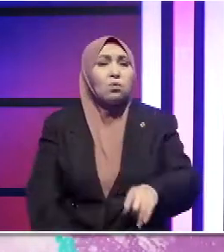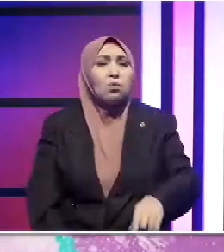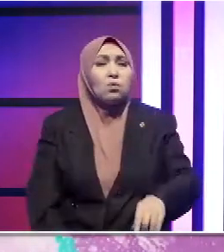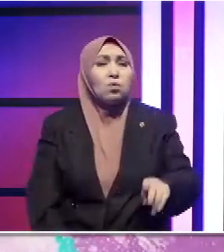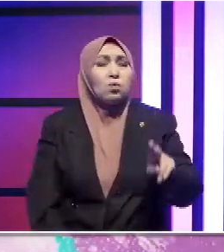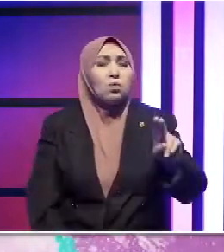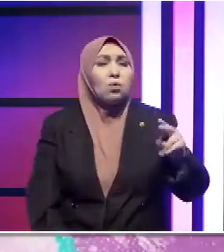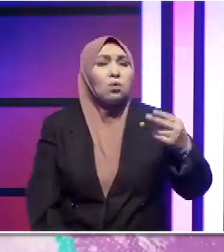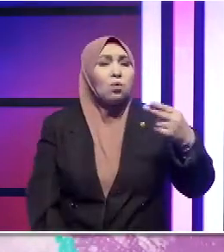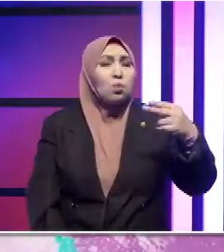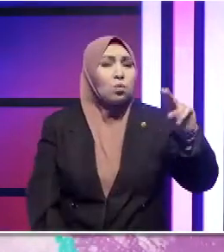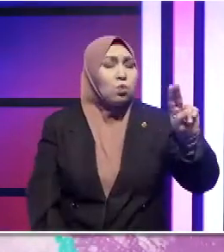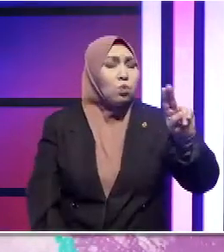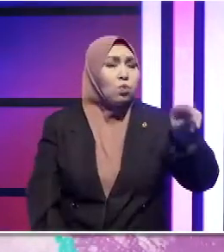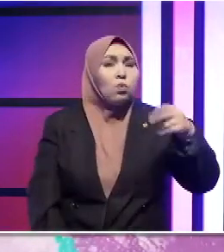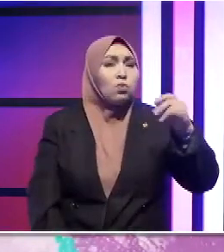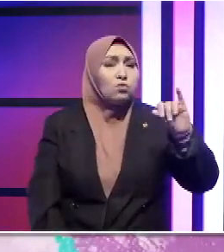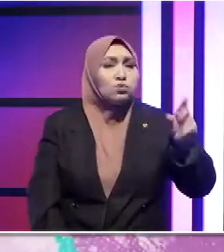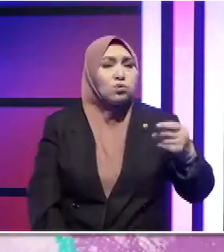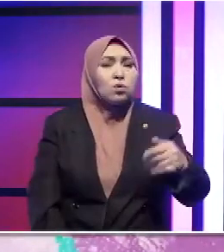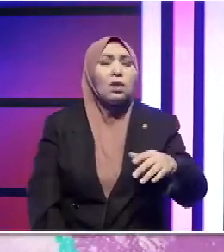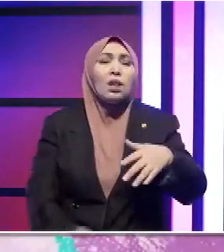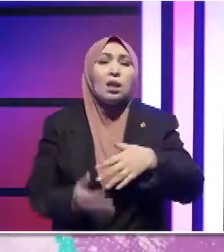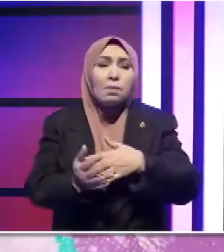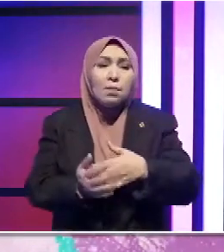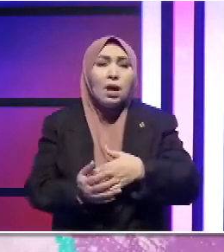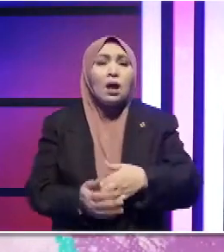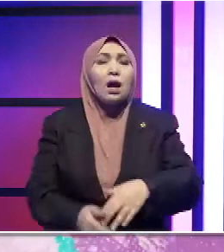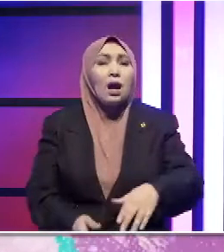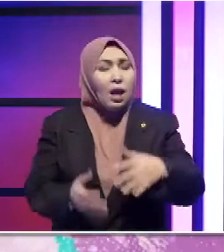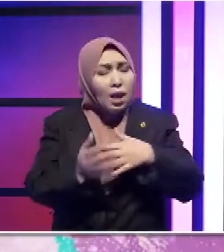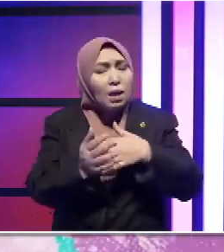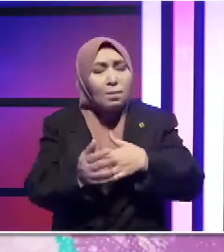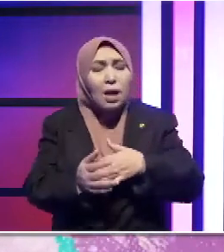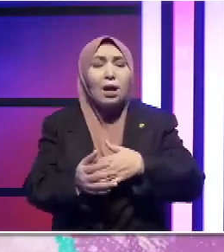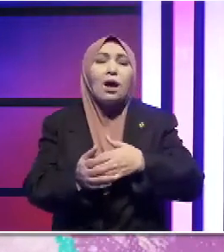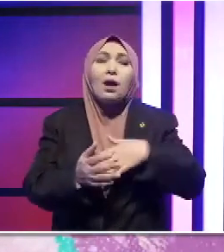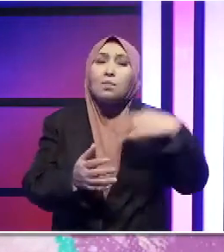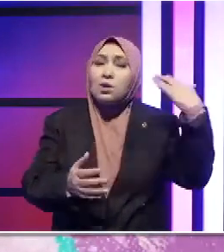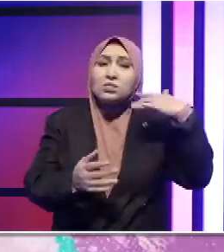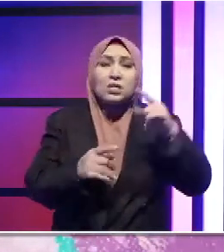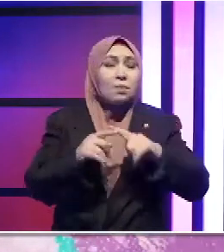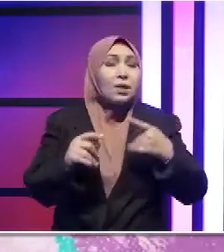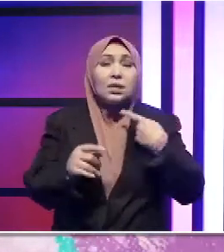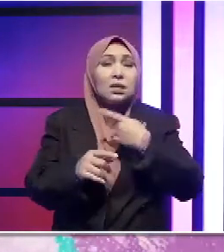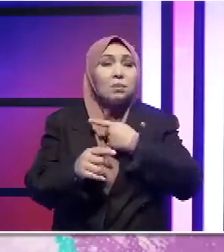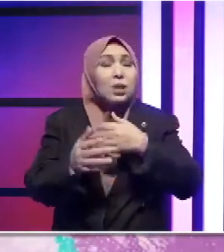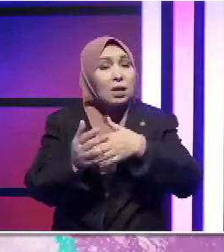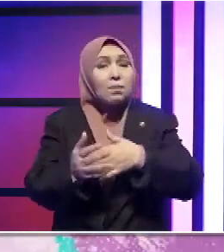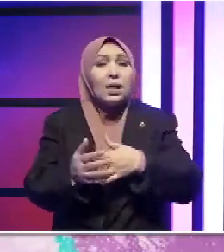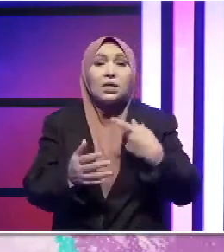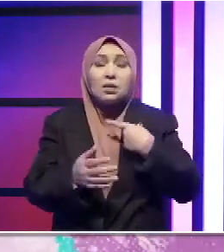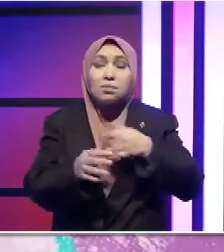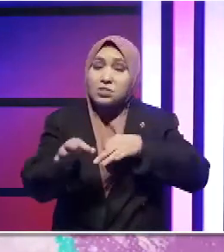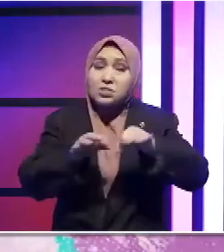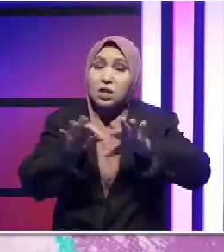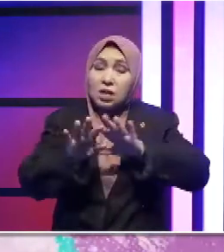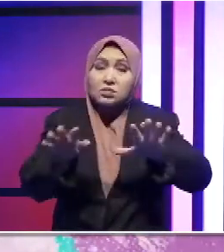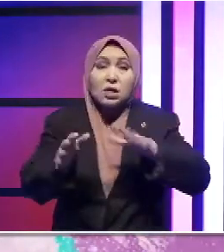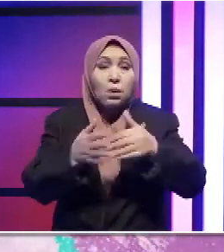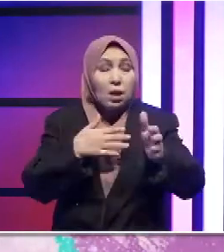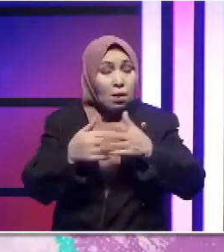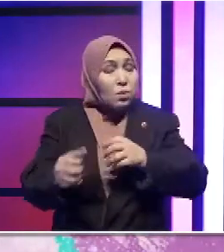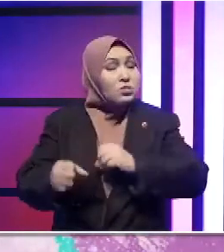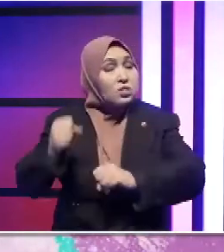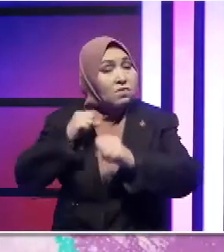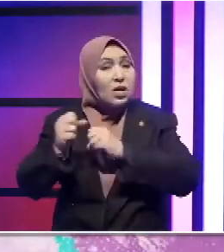wuh susahnya lemah bunyikan lemah bunyi tapi kita tak boleh lemahkan huruf tuh kita kena Jelaskan walaupun